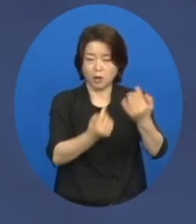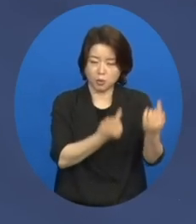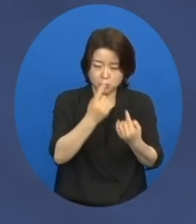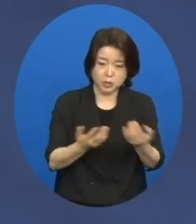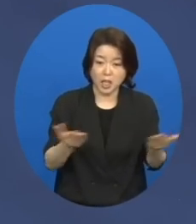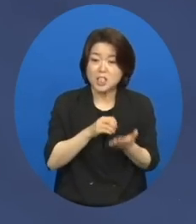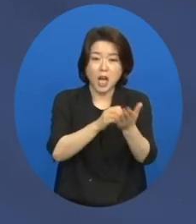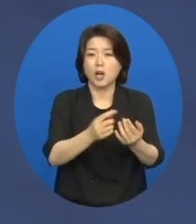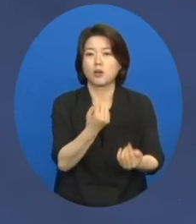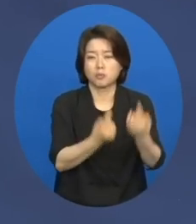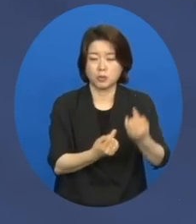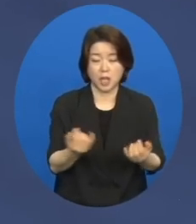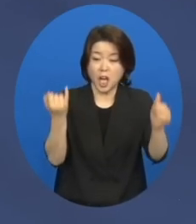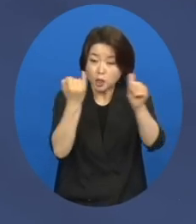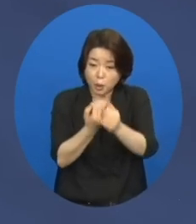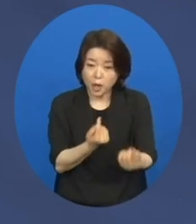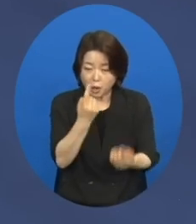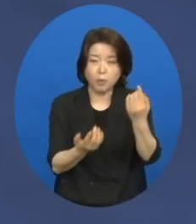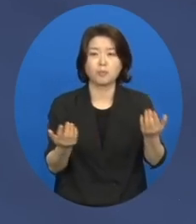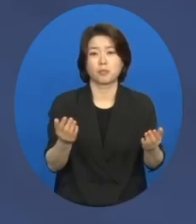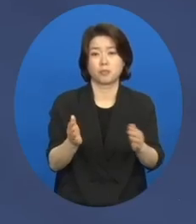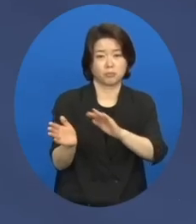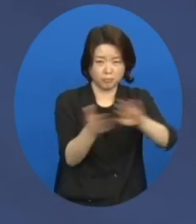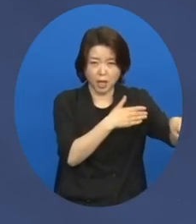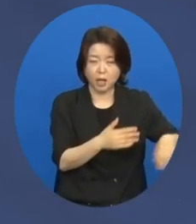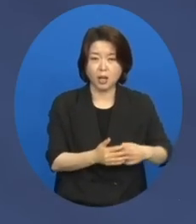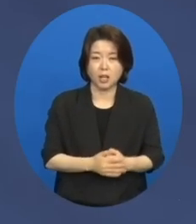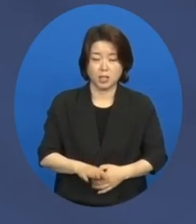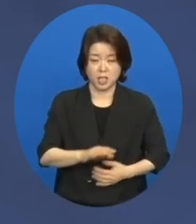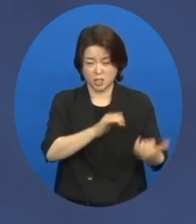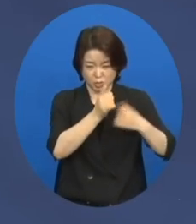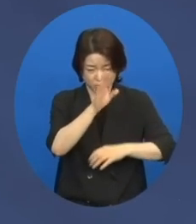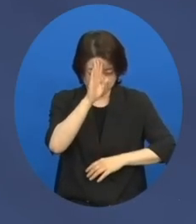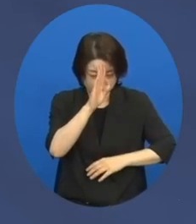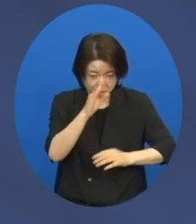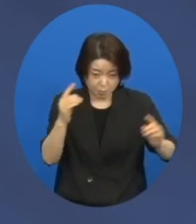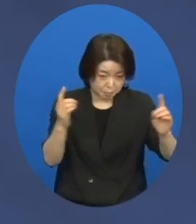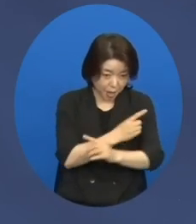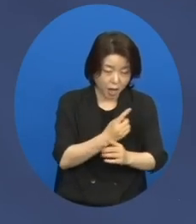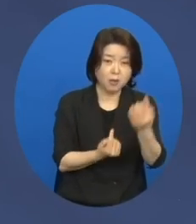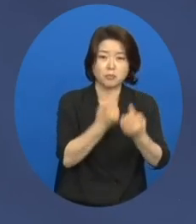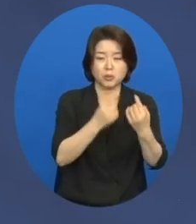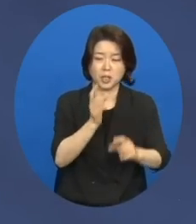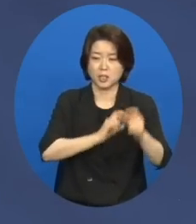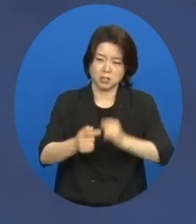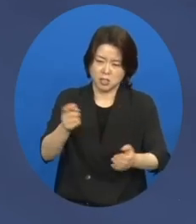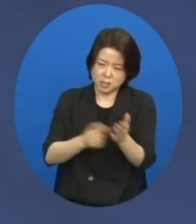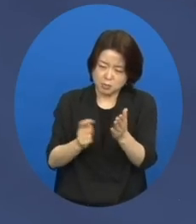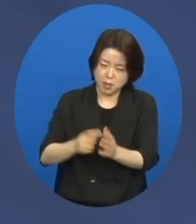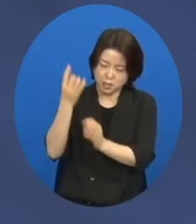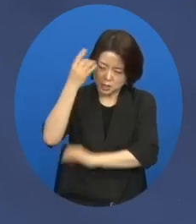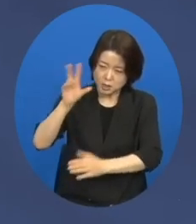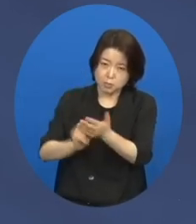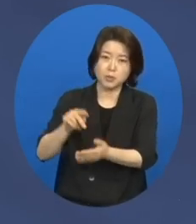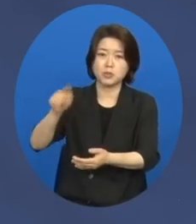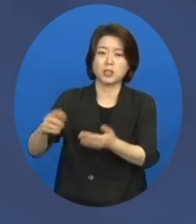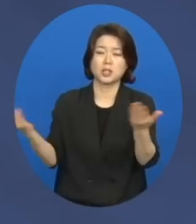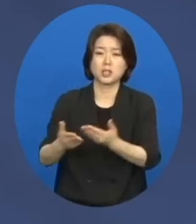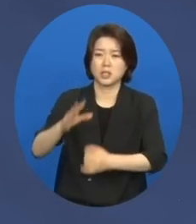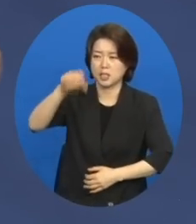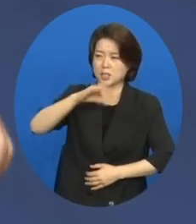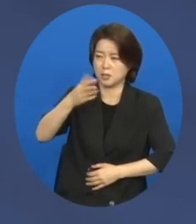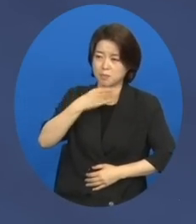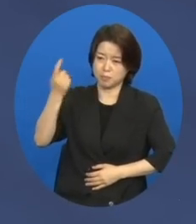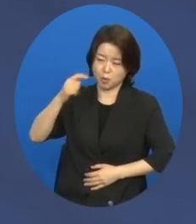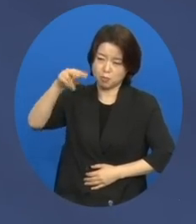것보다 시집장가 가는 것보다 죽을 병에서 고침받는 것보다 더 급하고 더 본질적인 일이 바로 이 십자가 복음